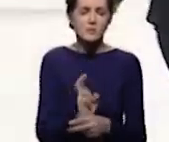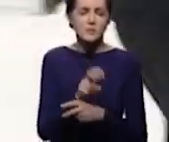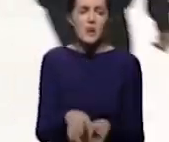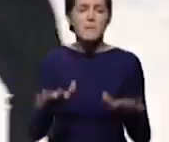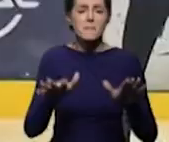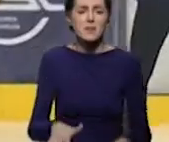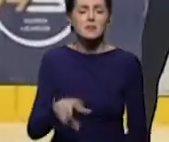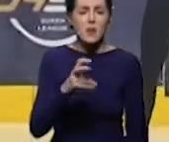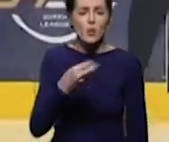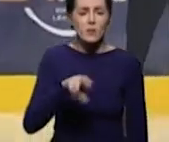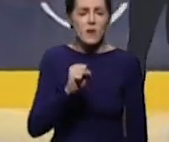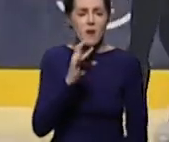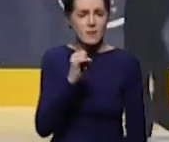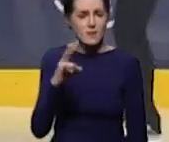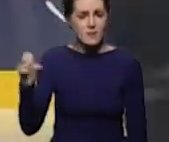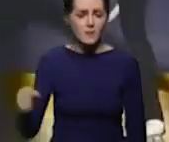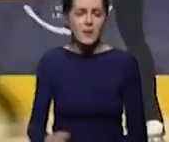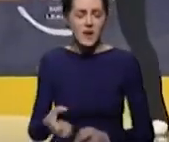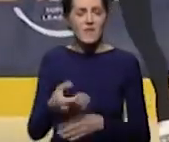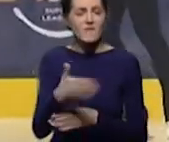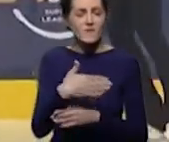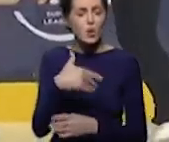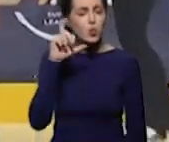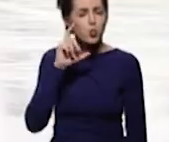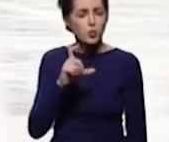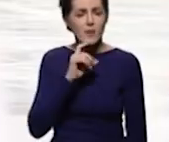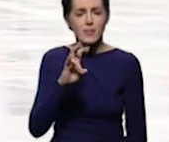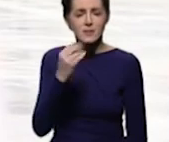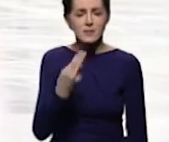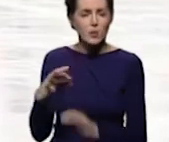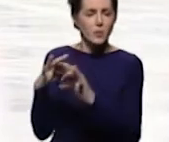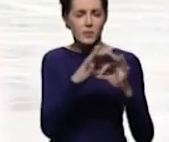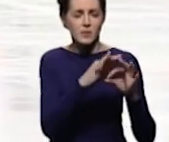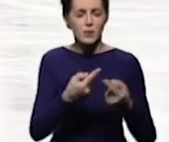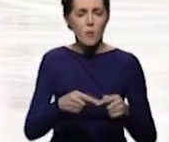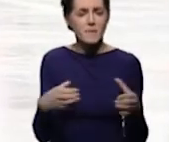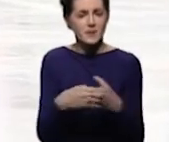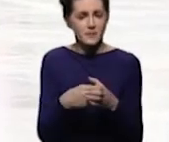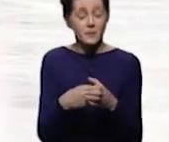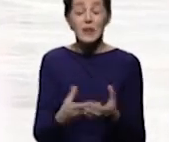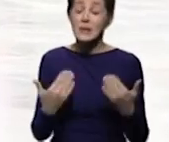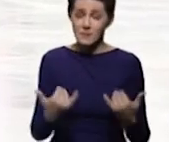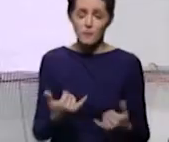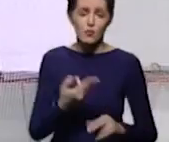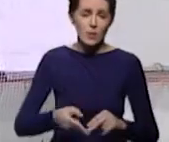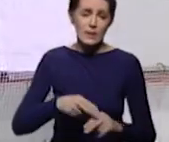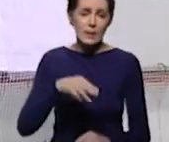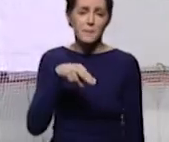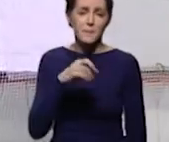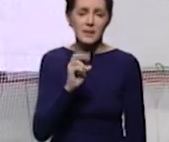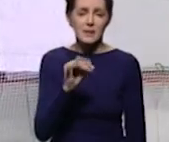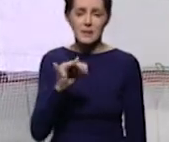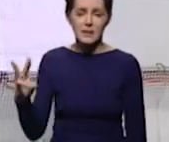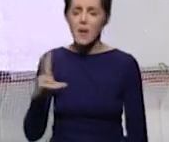льодову арену та винесли прапори України та Національного олімпійського комітету. Цього разу до Пекіну не